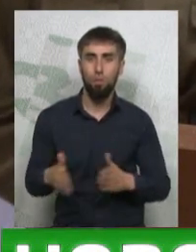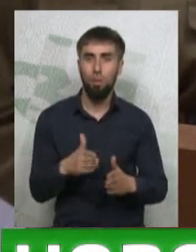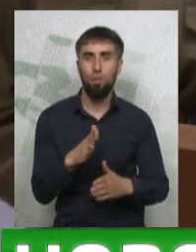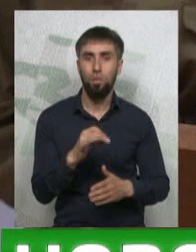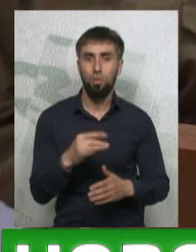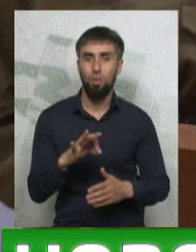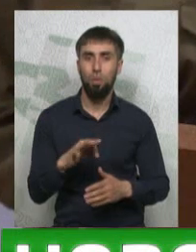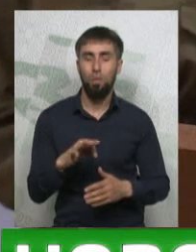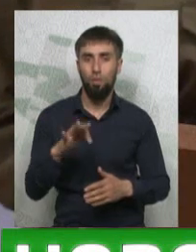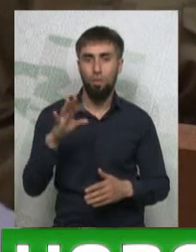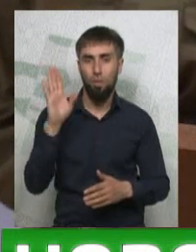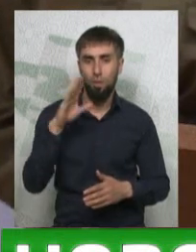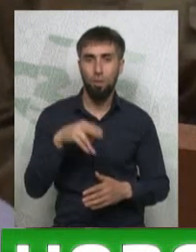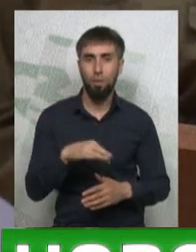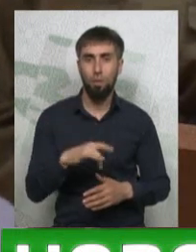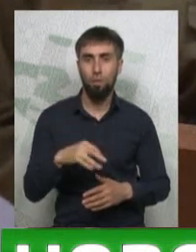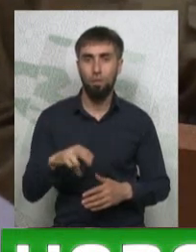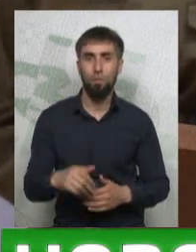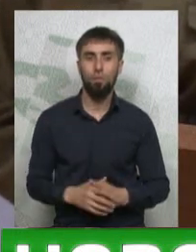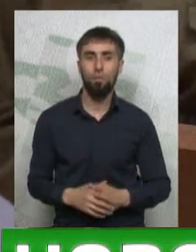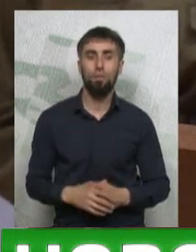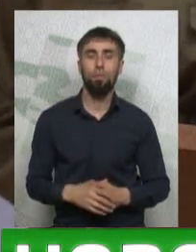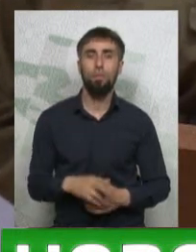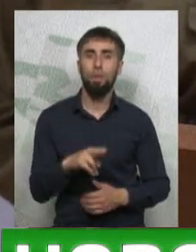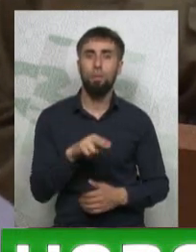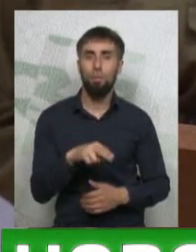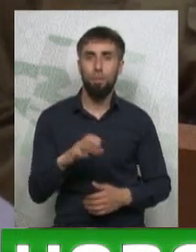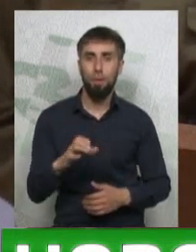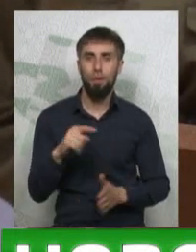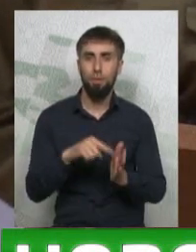воздушного и водного транспорта. Патрульные наряды